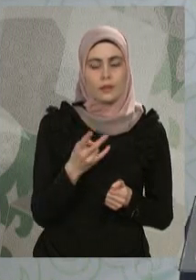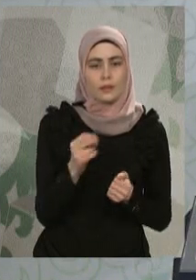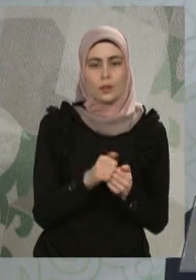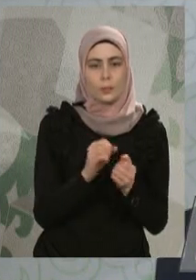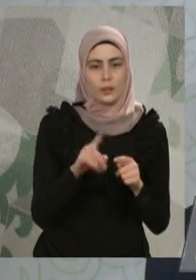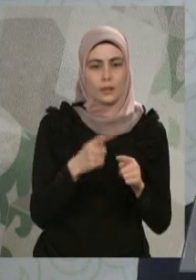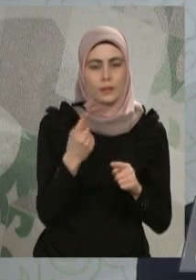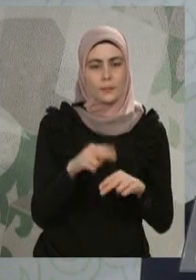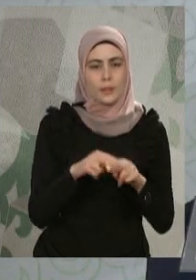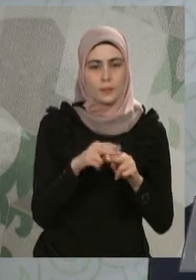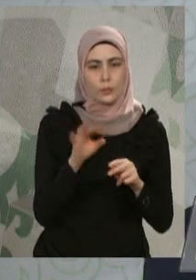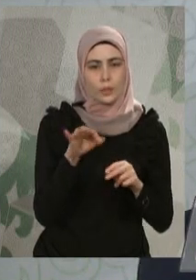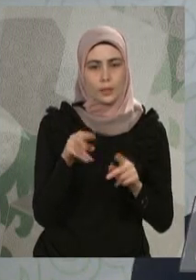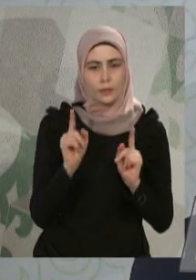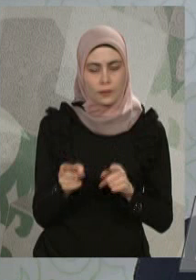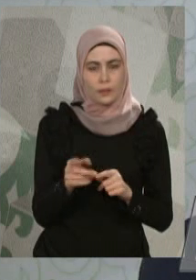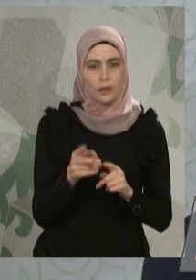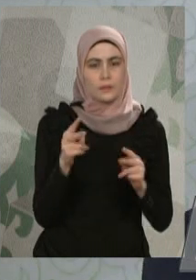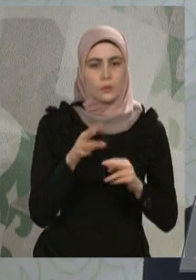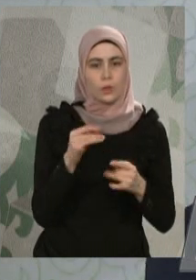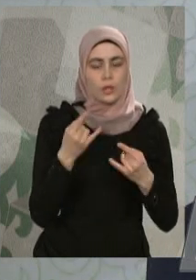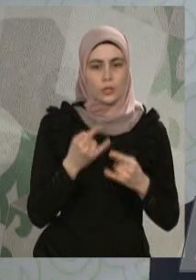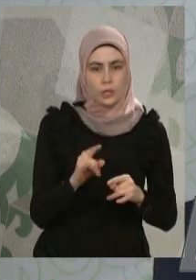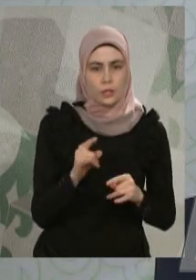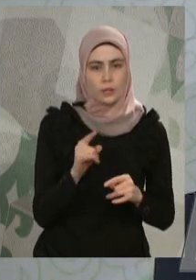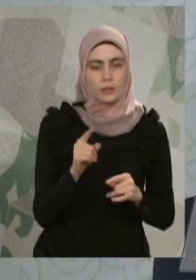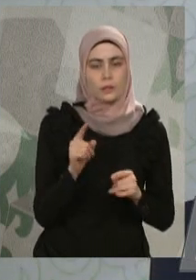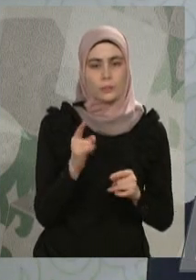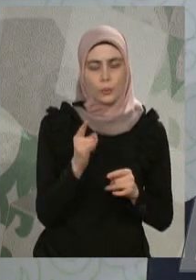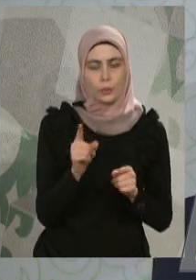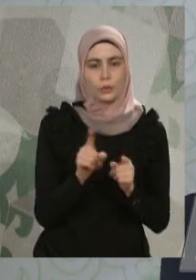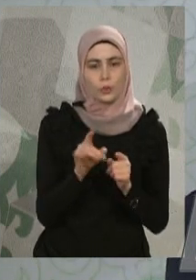документов – это паспорт, оригинал, свидетельство о рождении ребенка, оригинал,